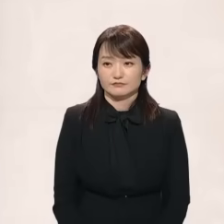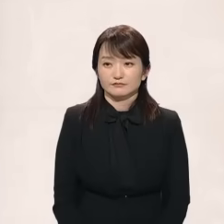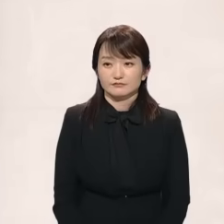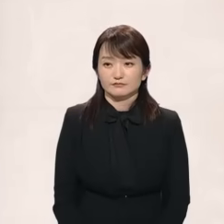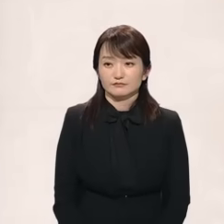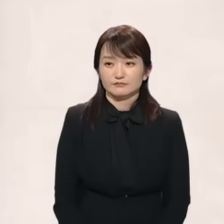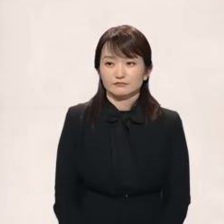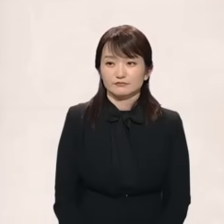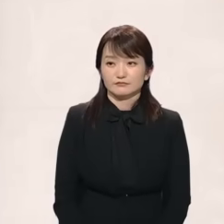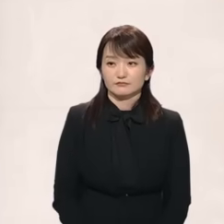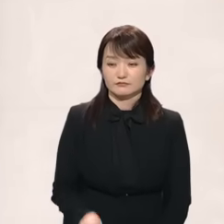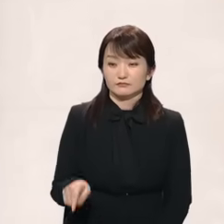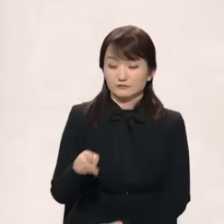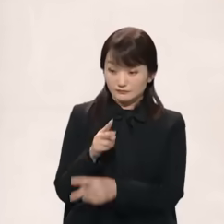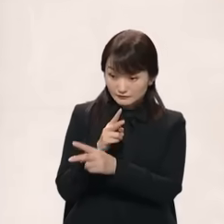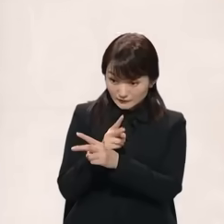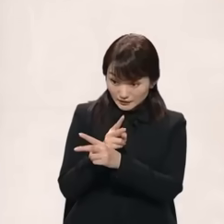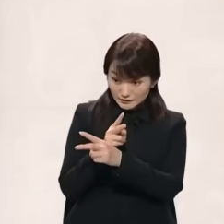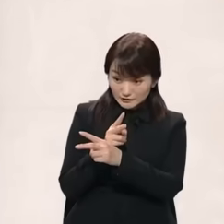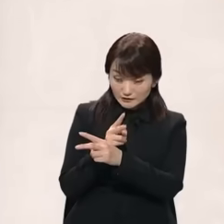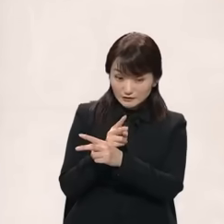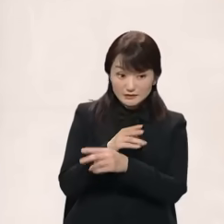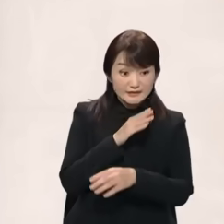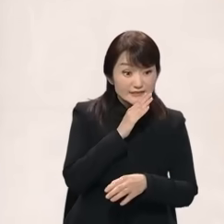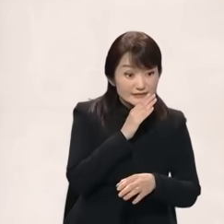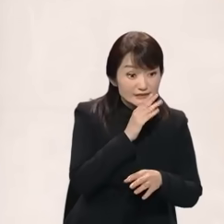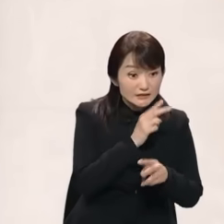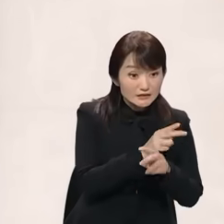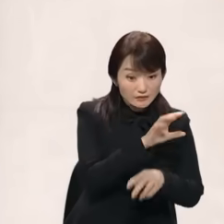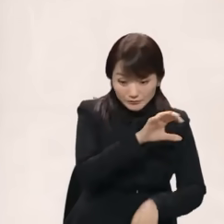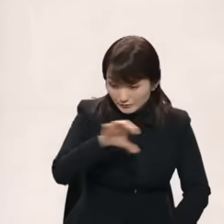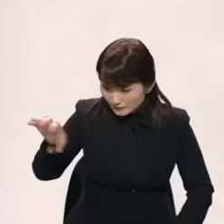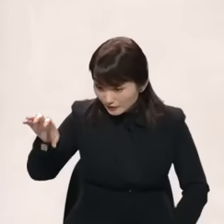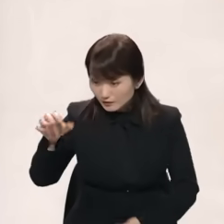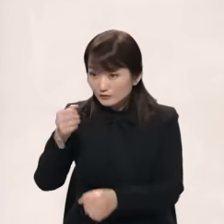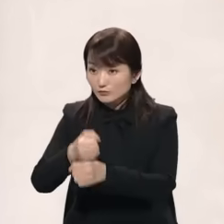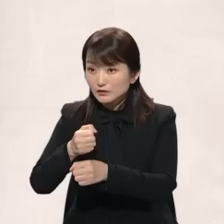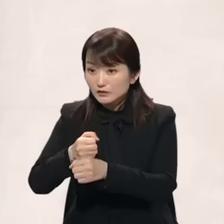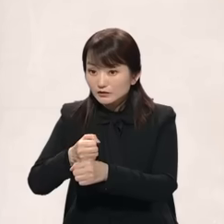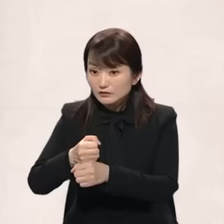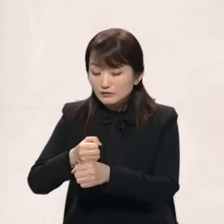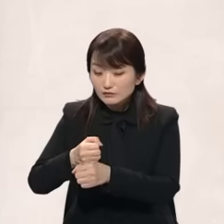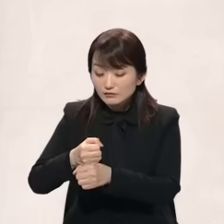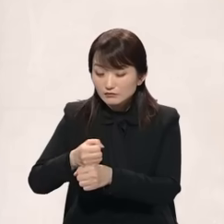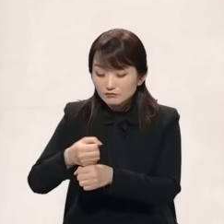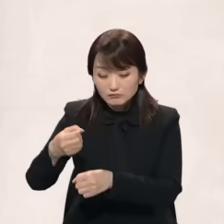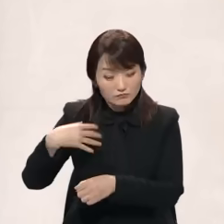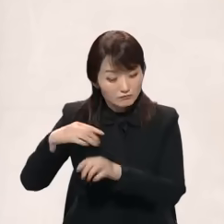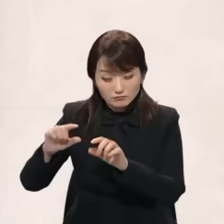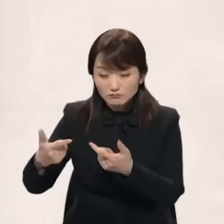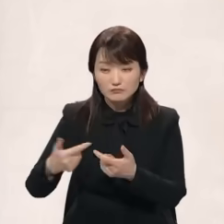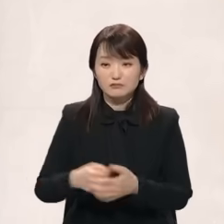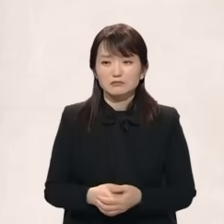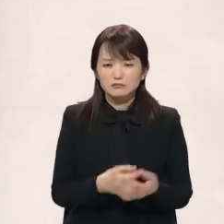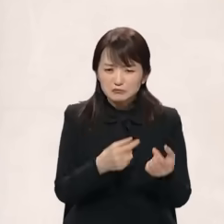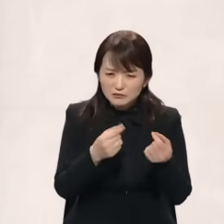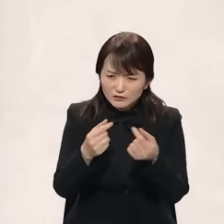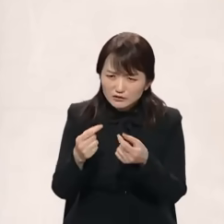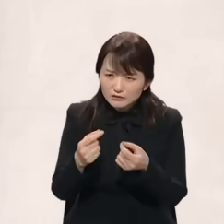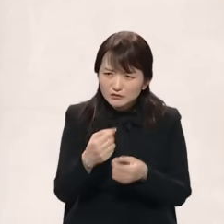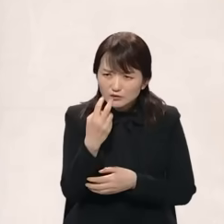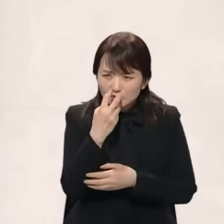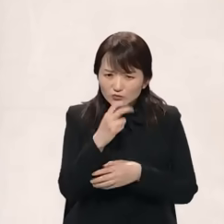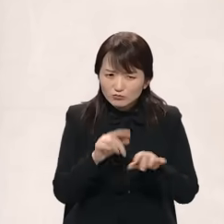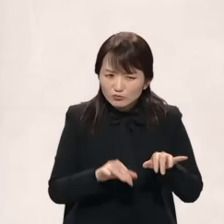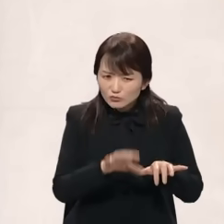사이트가 실제 사이트를 그대로 벗겨서 만들었다는데 알고 계시나요라고 물었더니 아니요음 비슷한 사례를 검색만으로 나오는데 모르셨어요